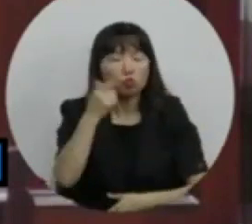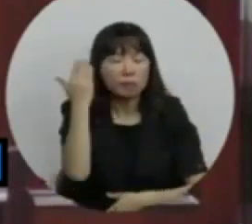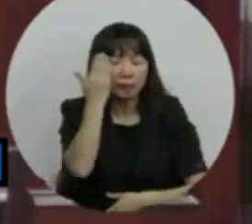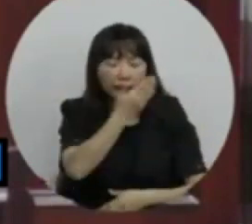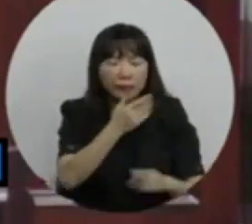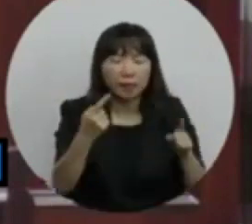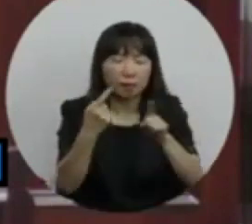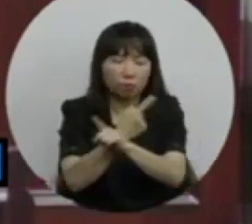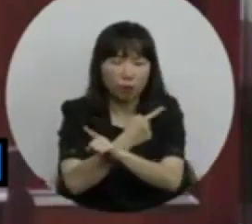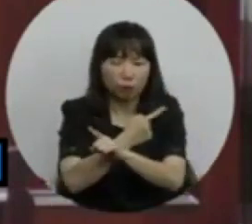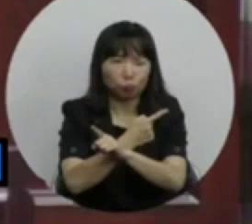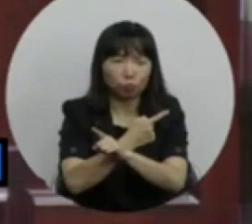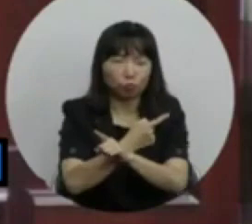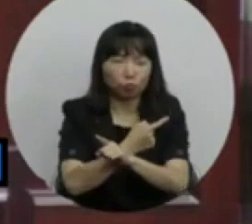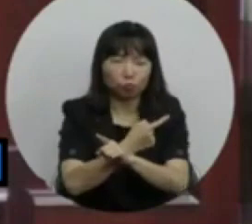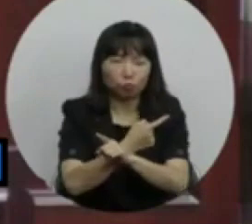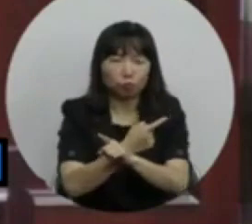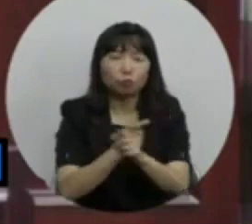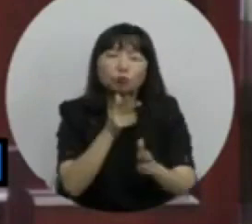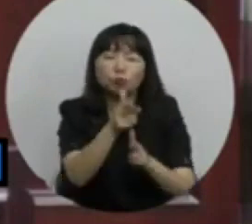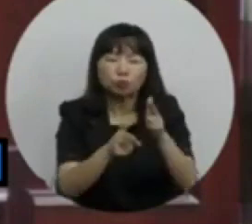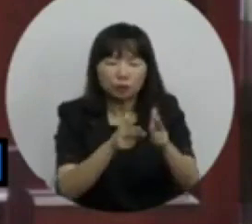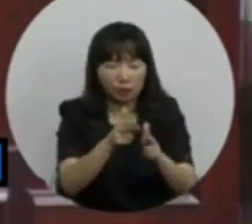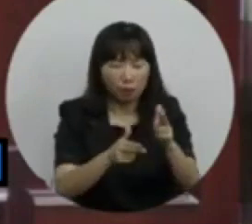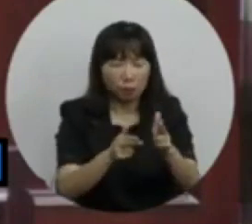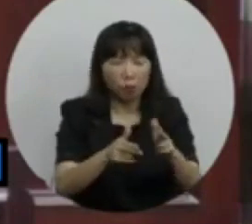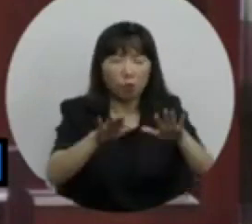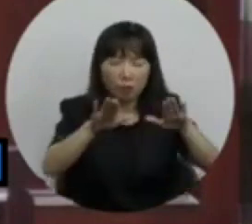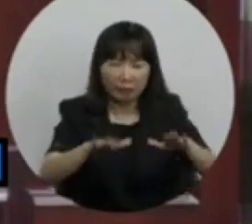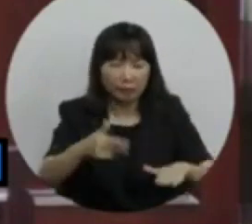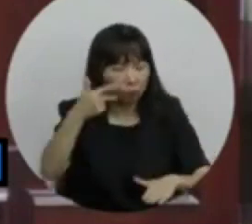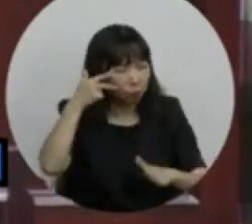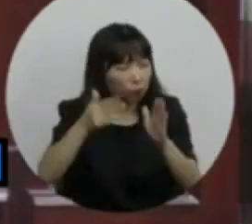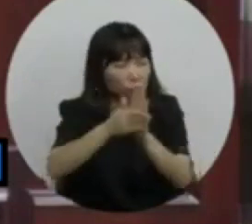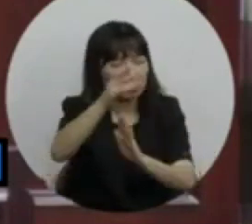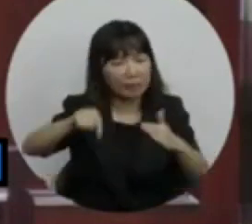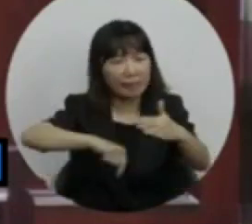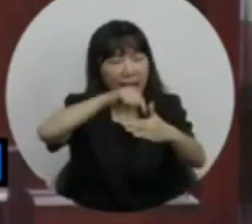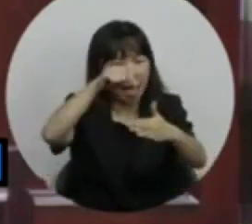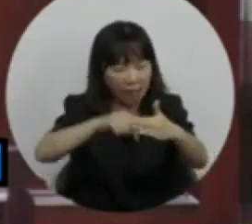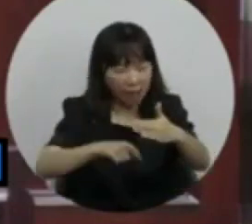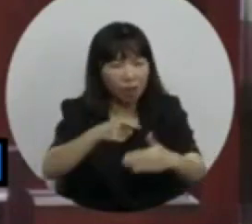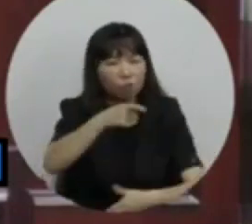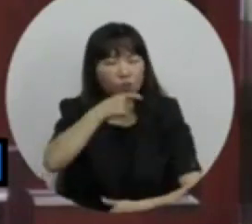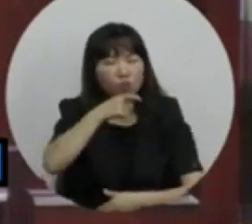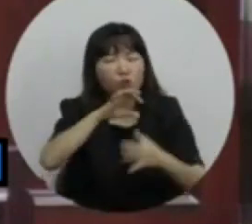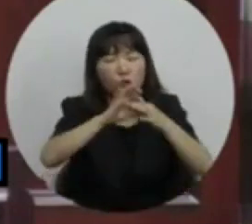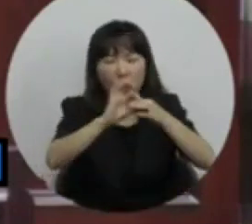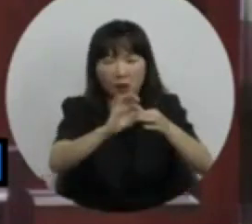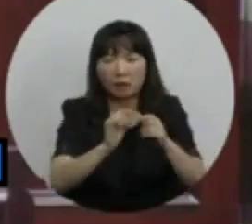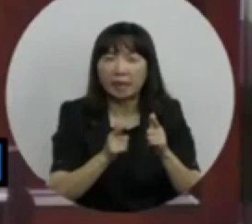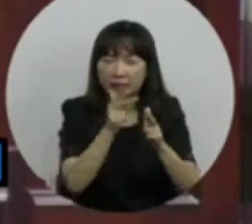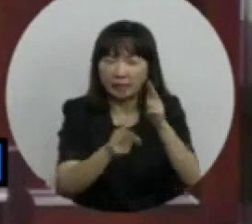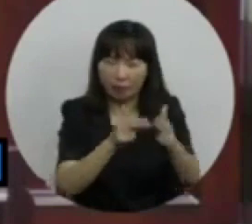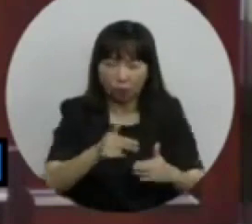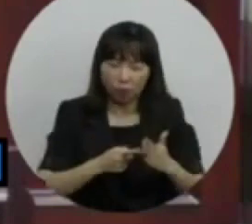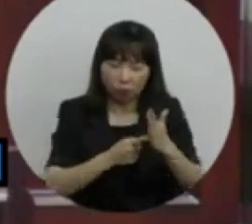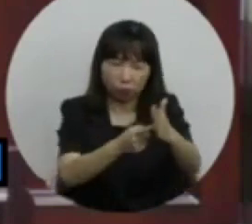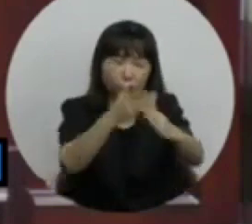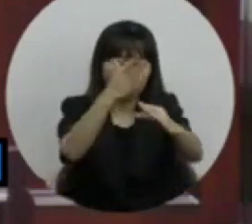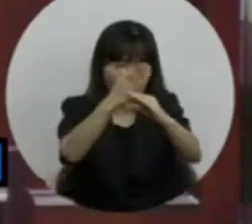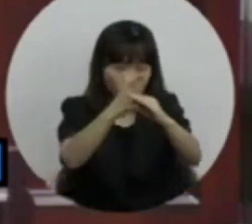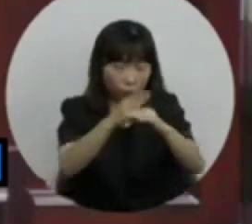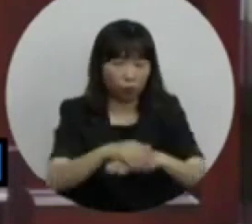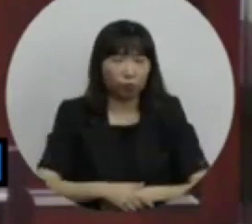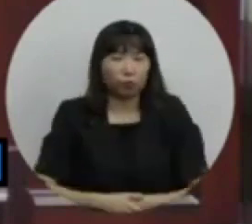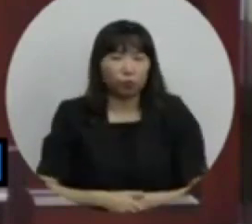사업비로 추가로 지원받아 현재 관내 여러 곳에서 하수 관로 사업이 추진되고 있습니다.